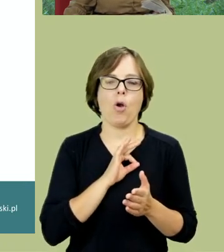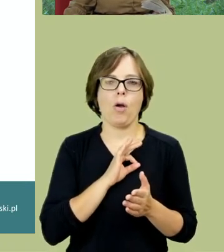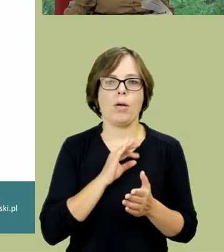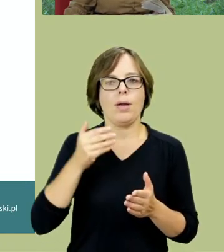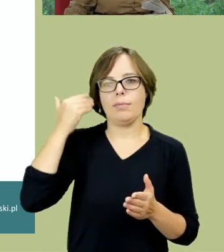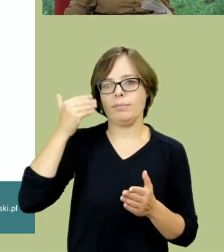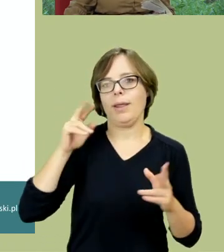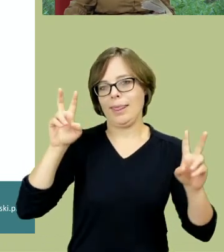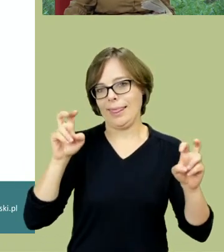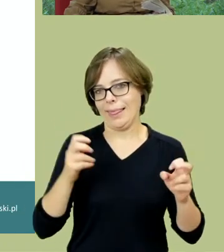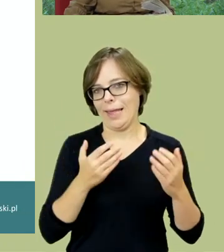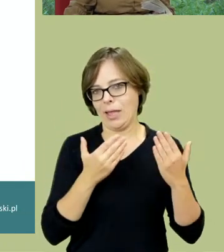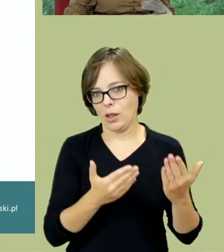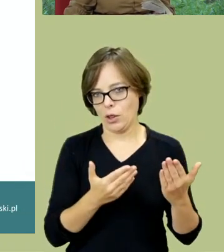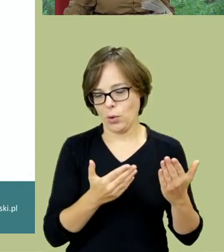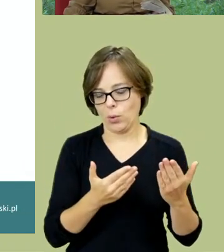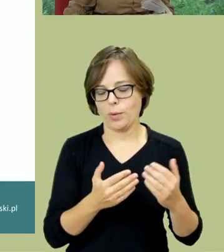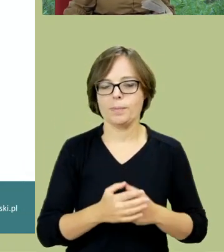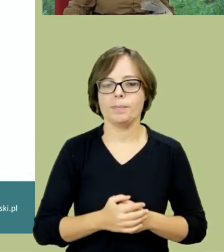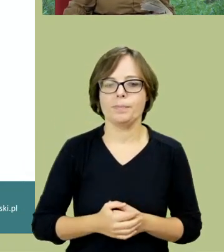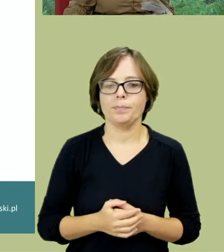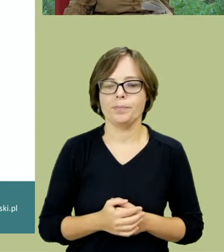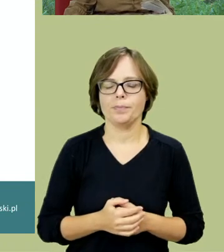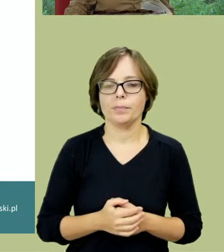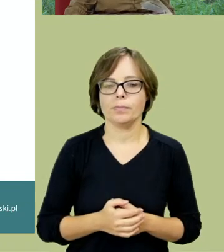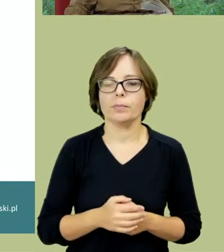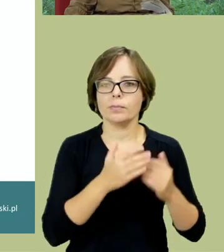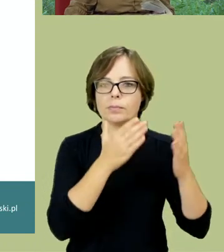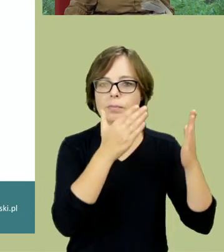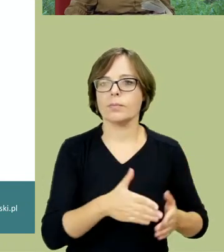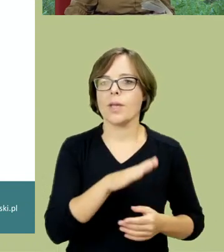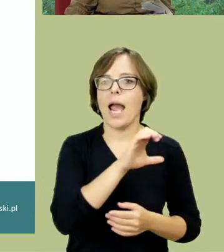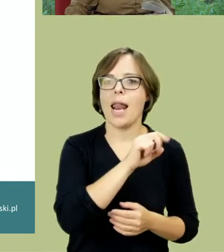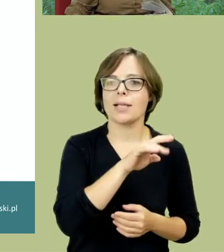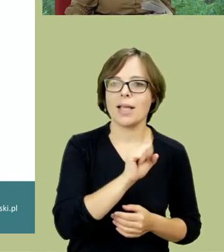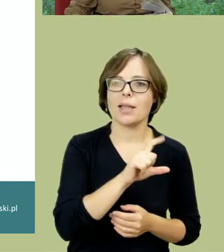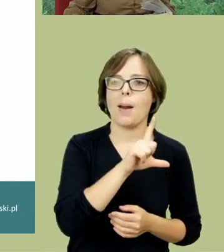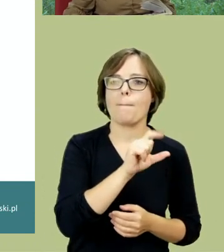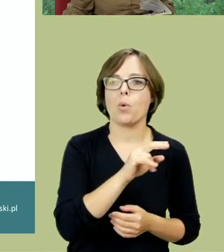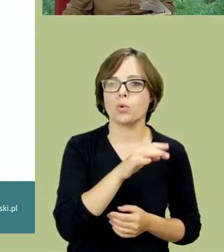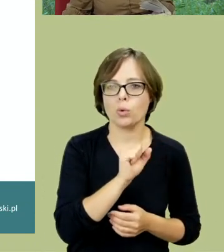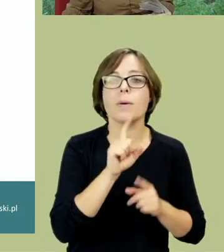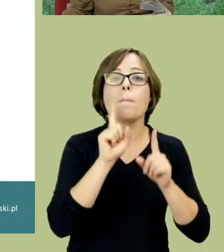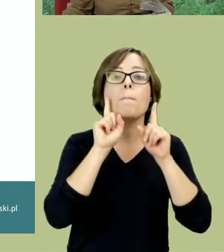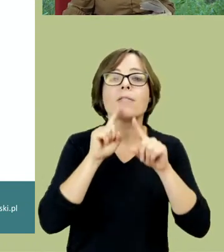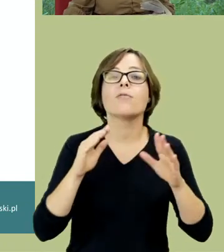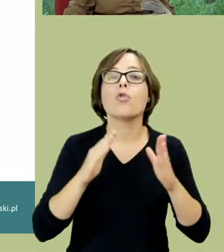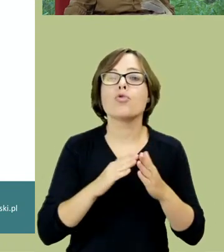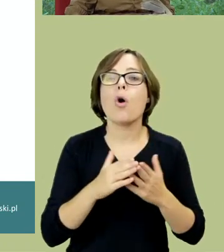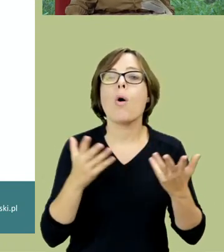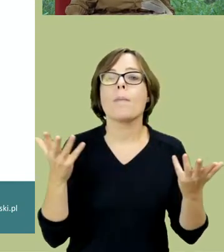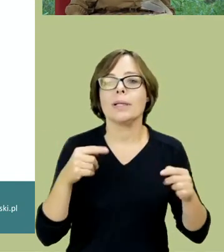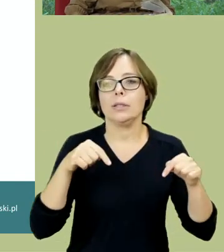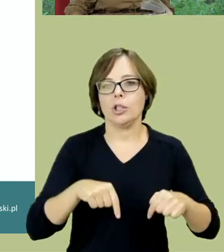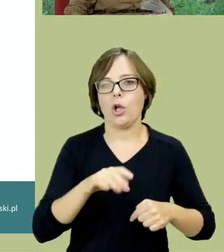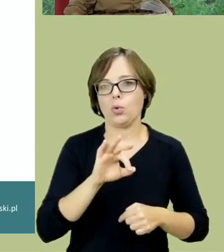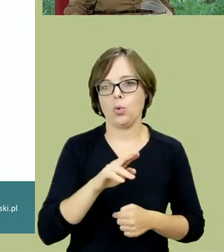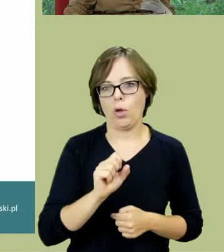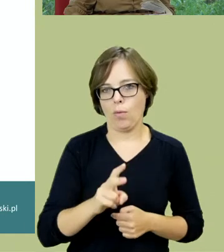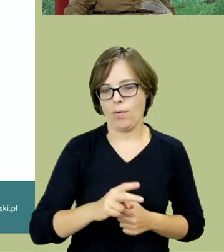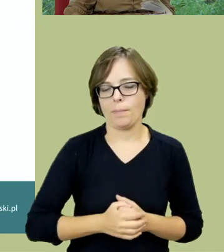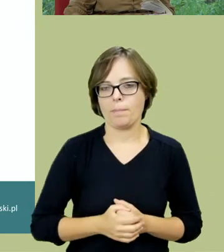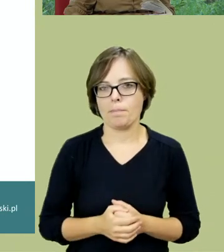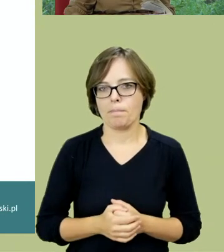dzisiejszego spotkania z Państwem, Aleksandra Piłsudska, prawdziwy dom mamy w Sulejówku. No